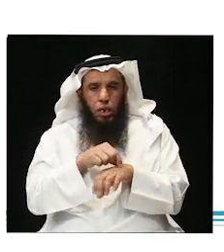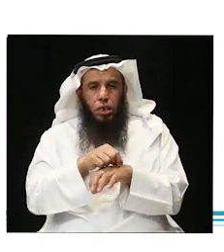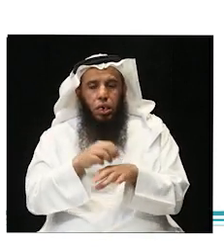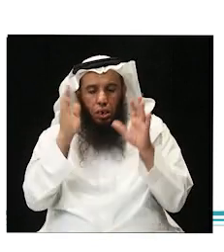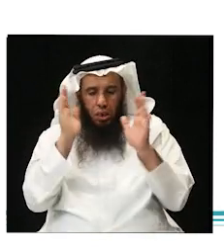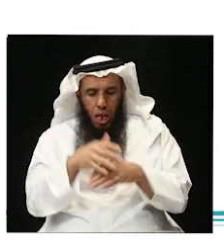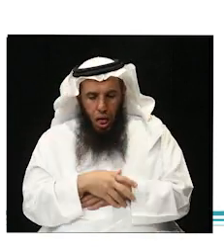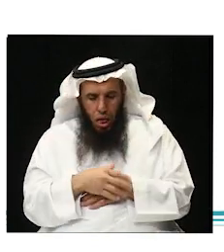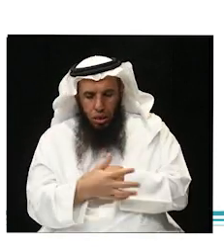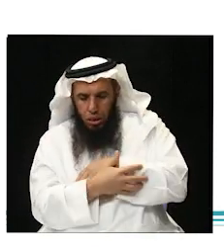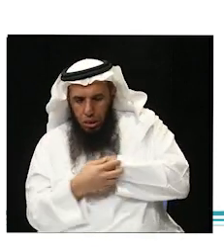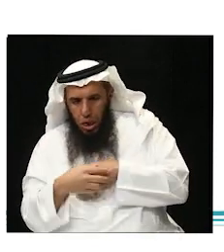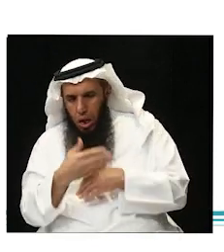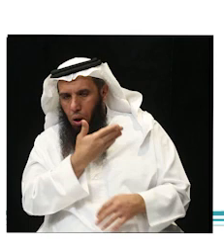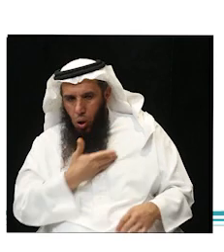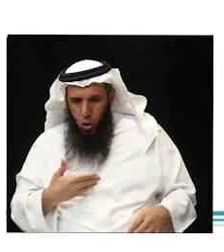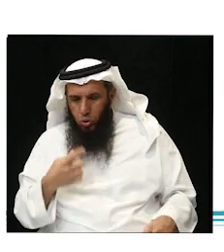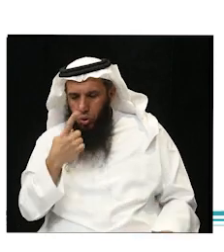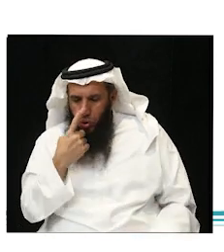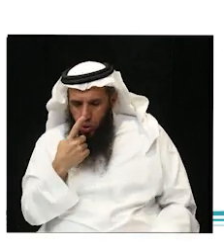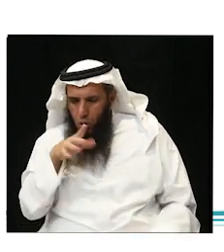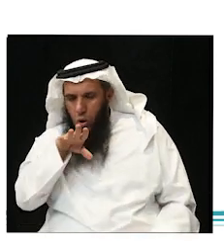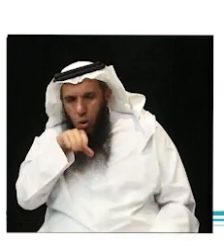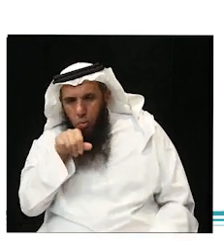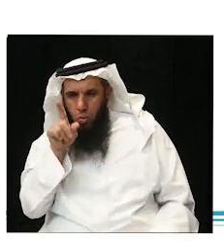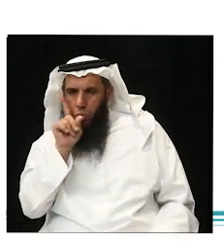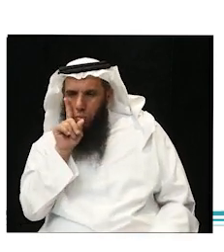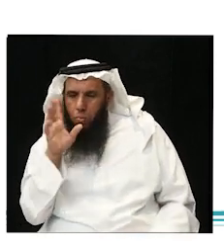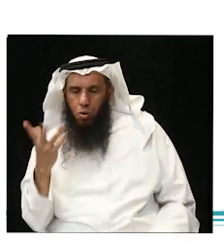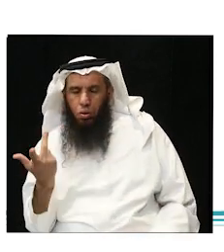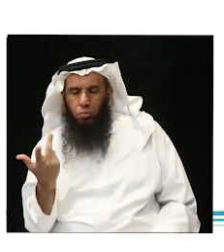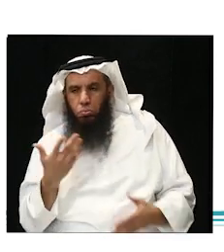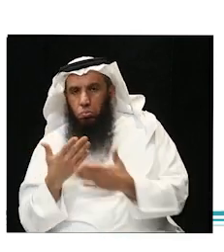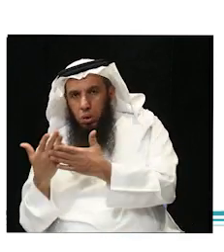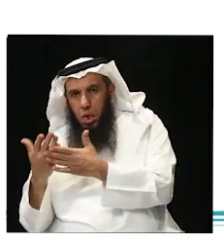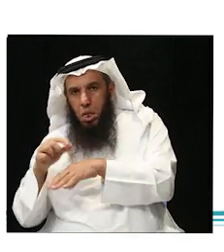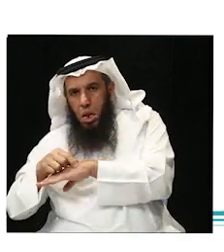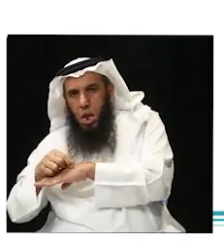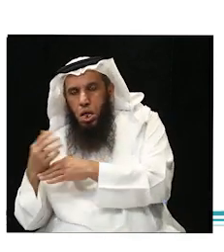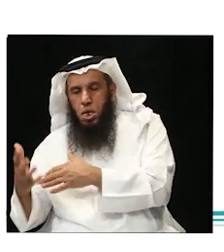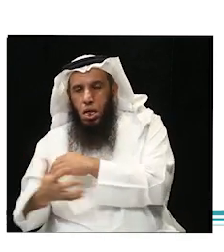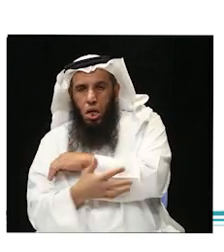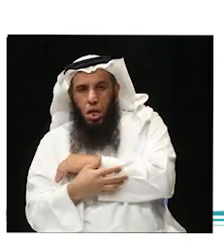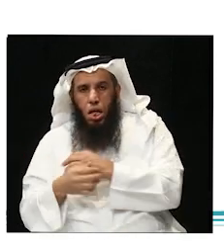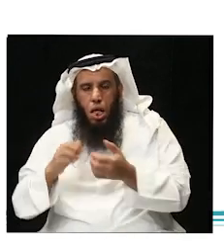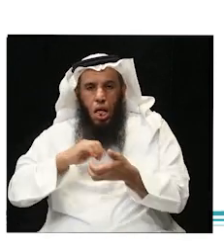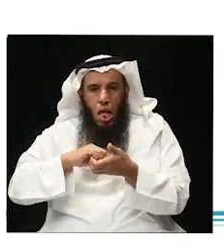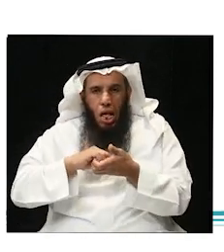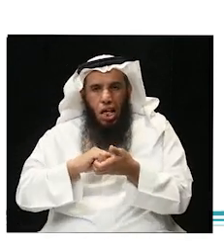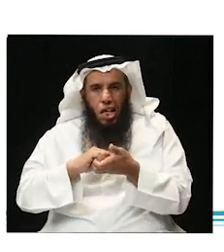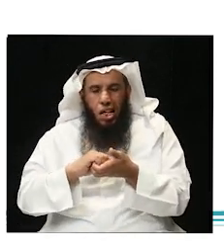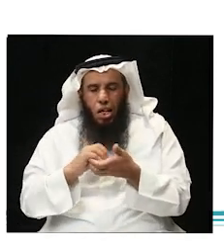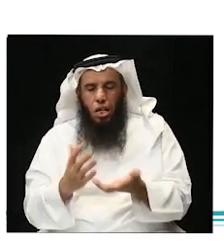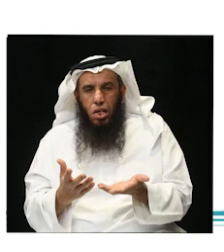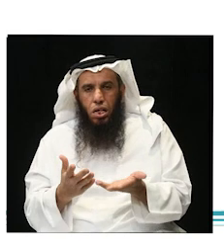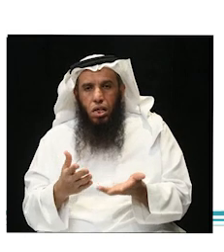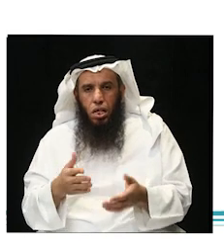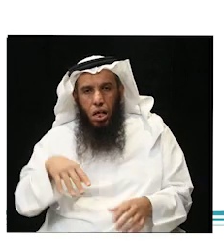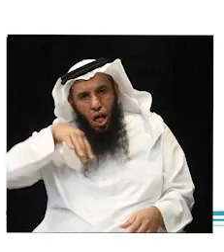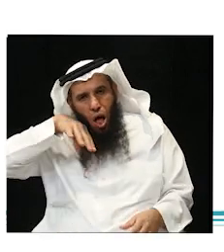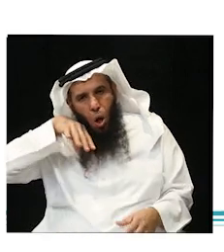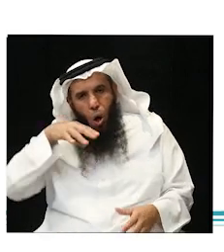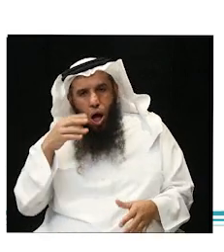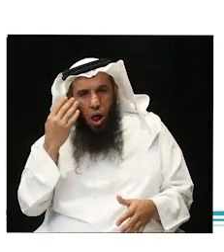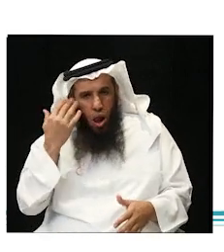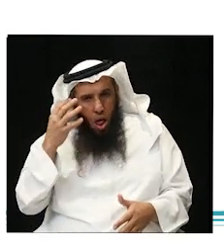الوالدين، مساعدة الناس، الرفق بالحيوان، كل هذه تسمى فعلية. هذا ما يتعلق بالعبادة. إذا